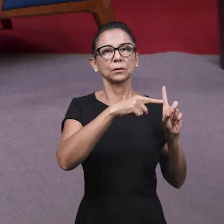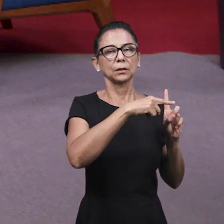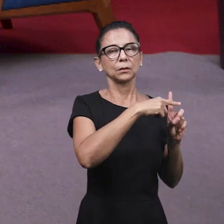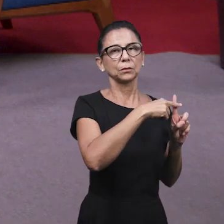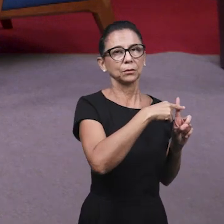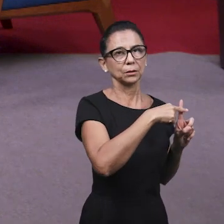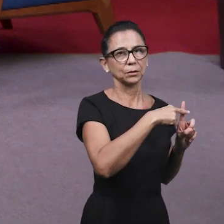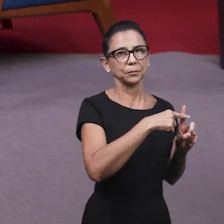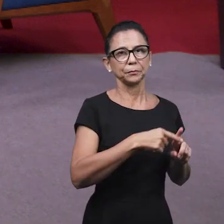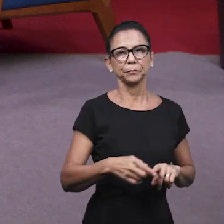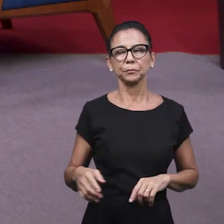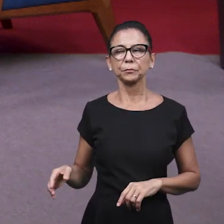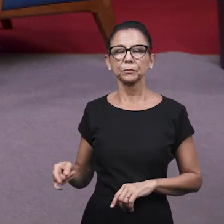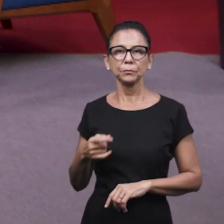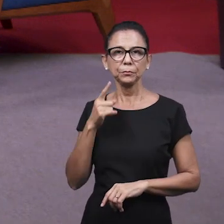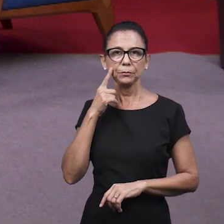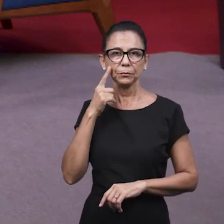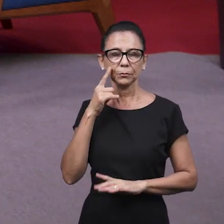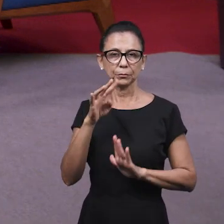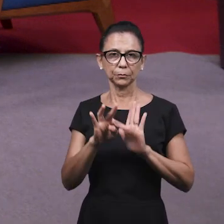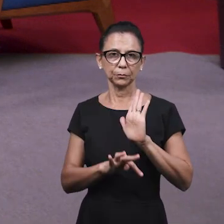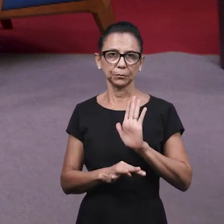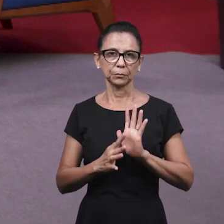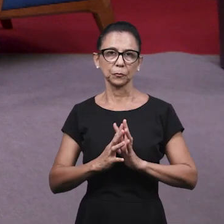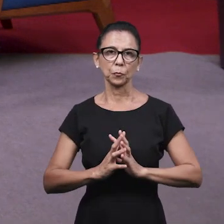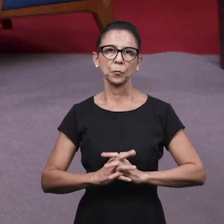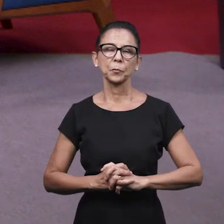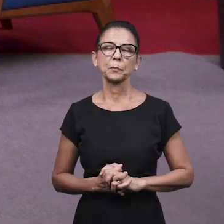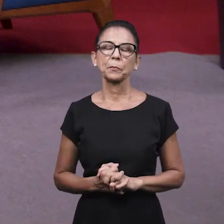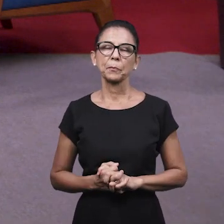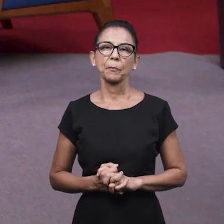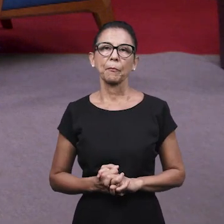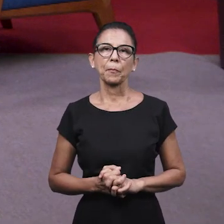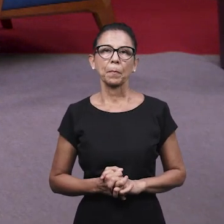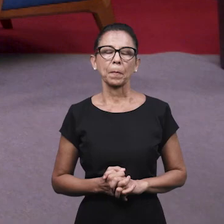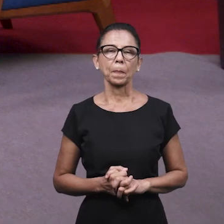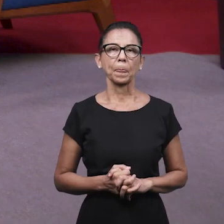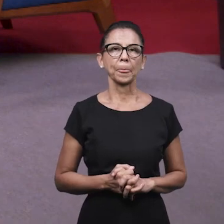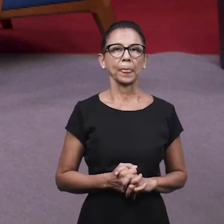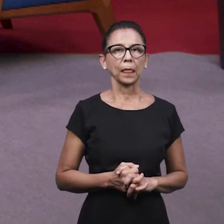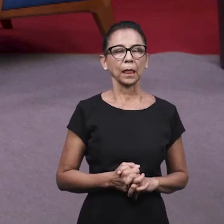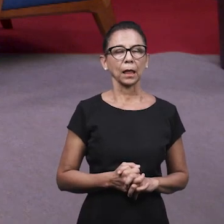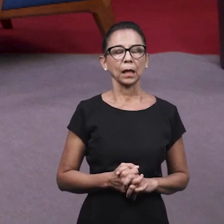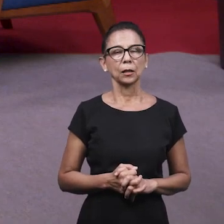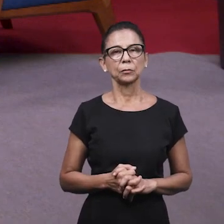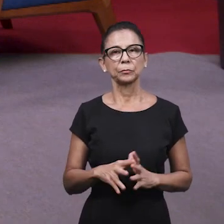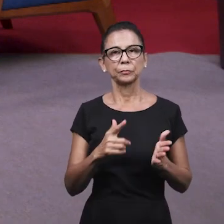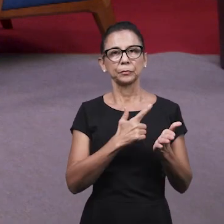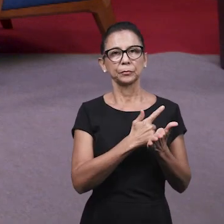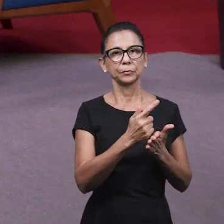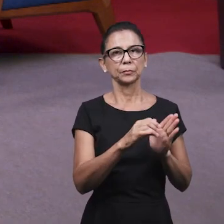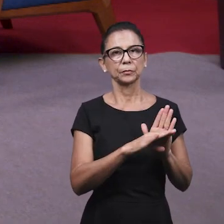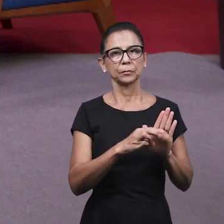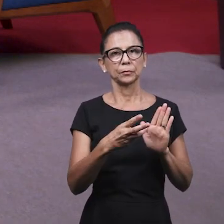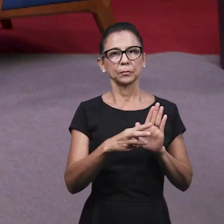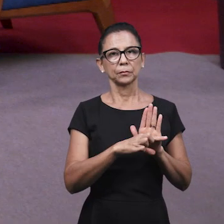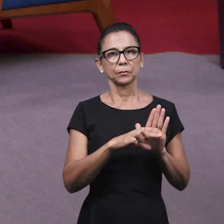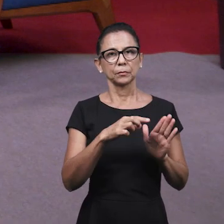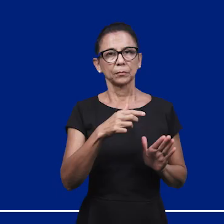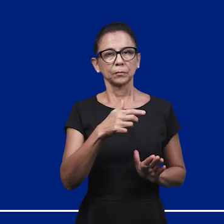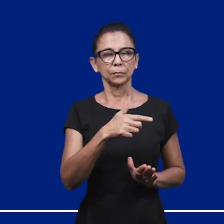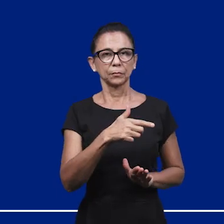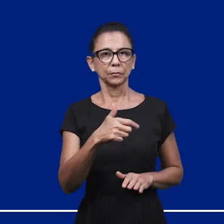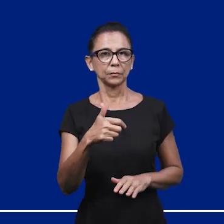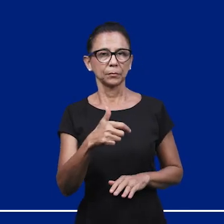On va lire le texte qui parle sur cela. Parce que tout ce qu'on a abordé, biblique, Genèse chapitre 3, verset